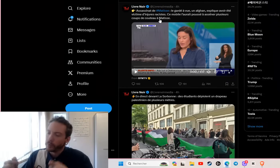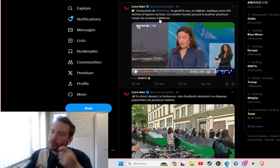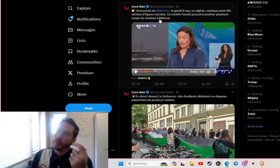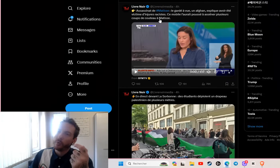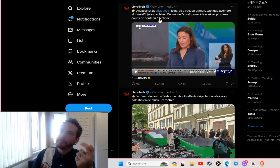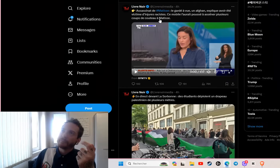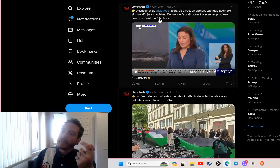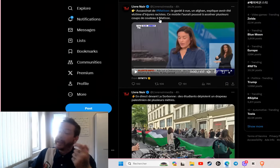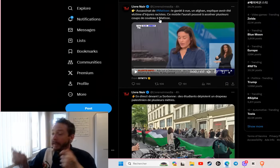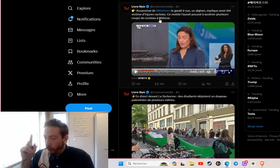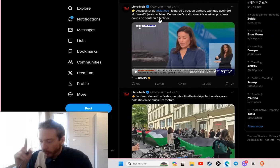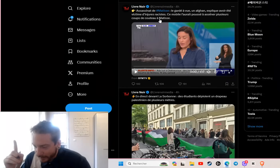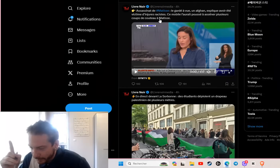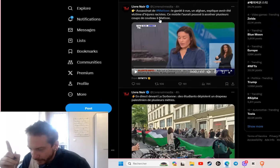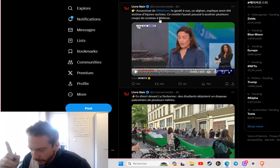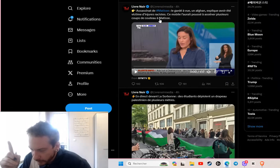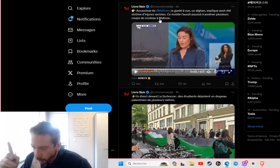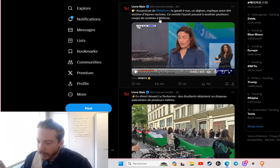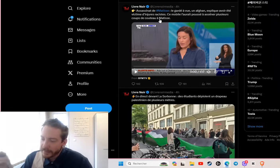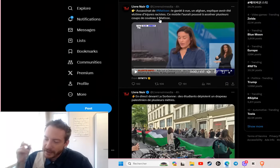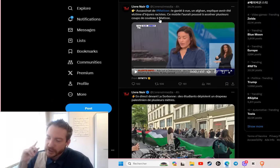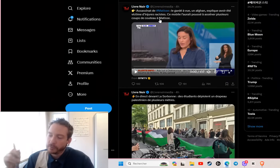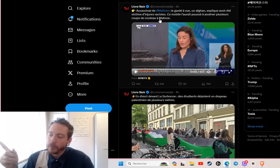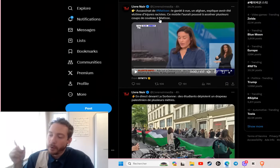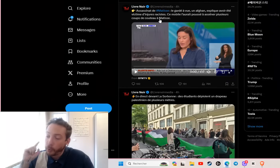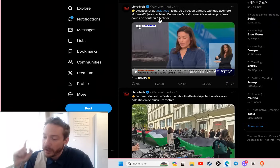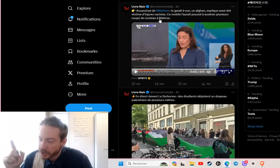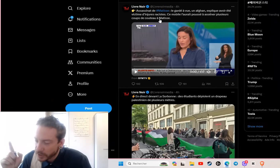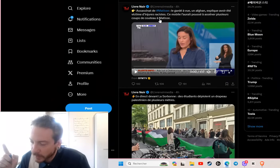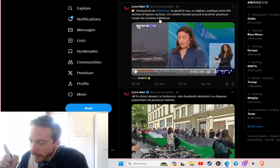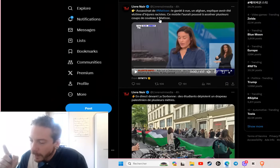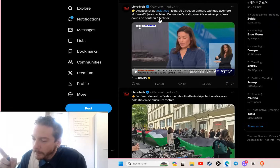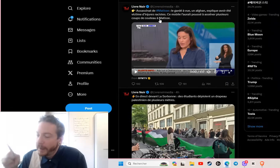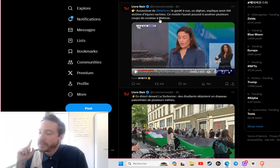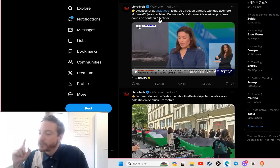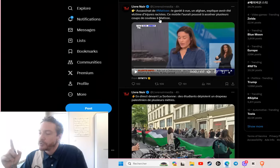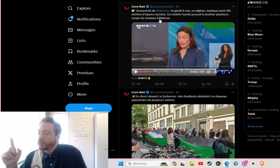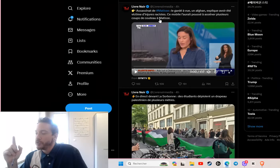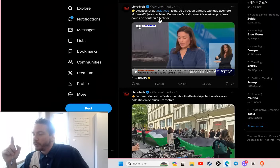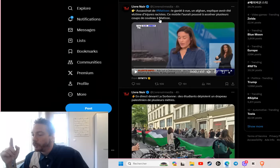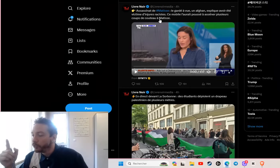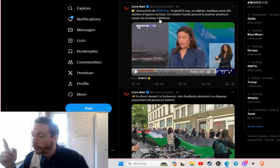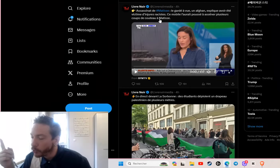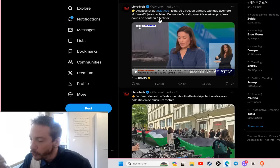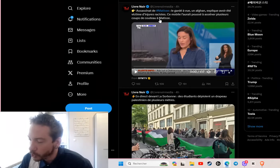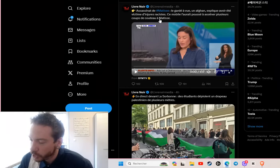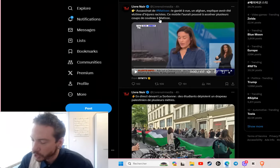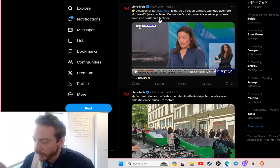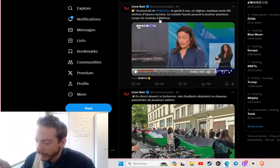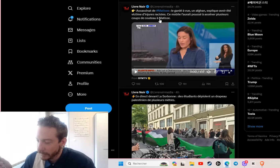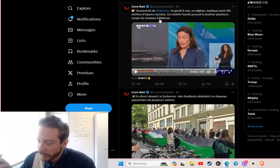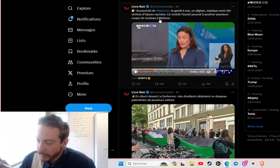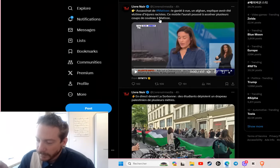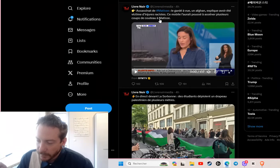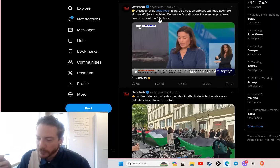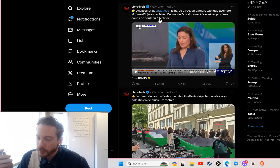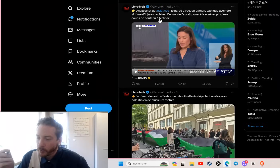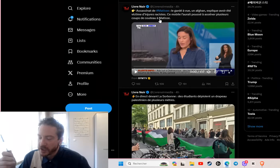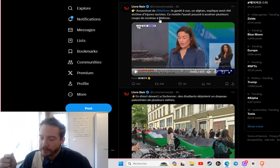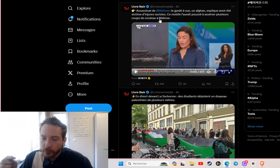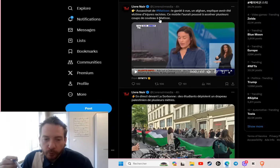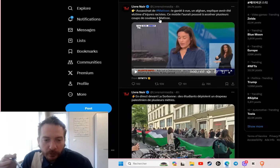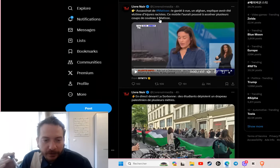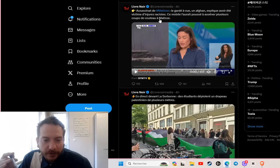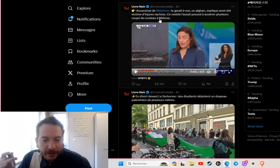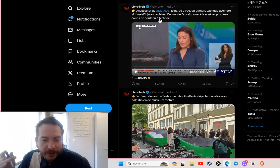Donc, en gros, et relaxé. Relaxé à chaque fois, relâché par des juges de gauche, hein. Je crois que j'ai